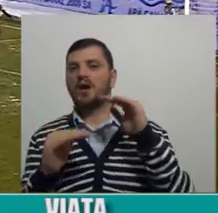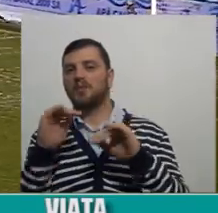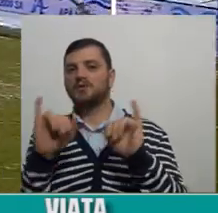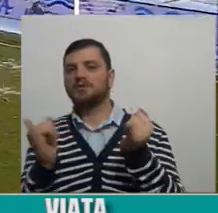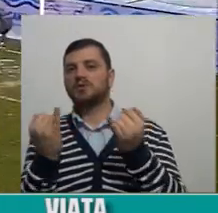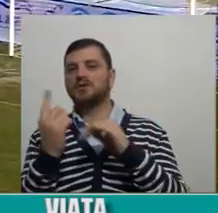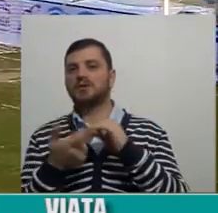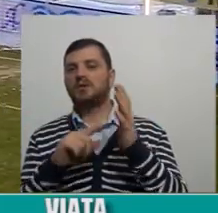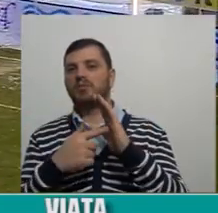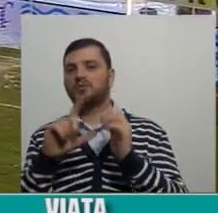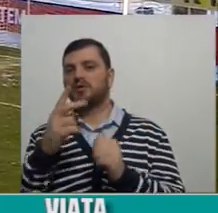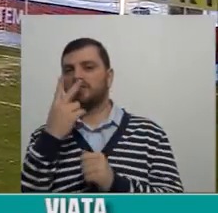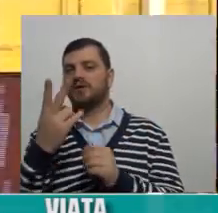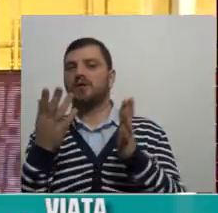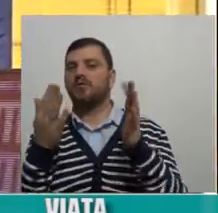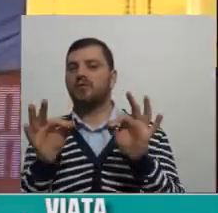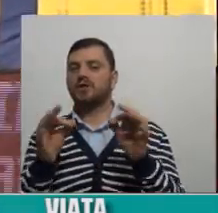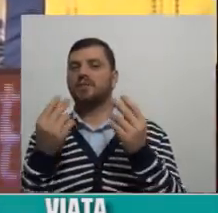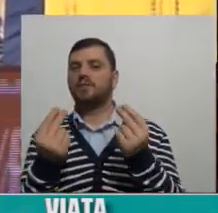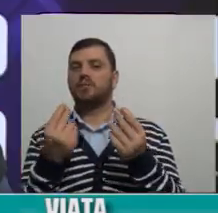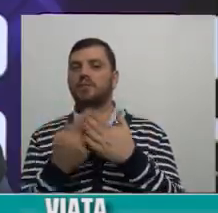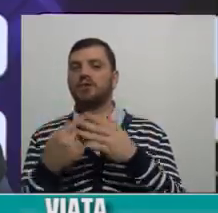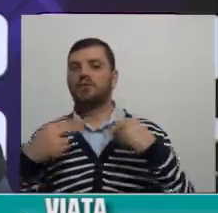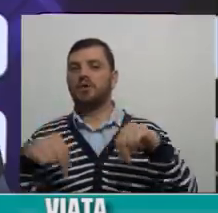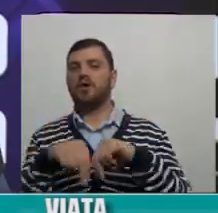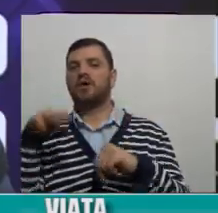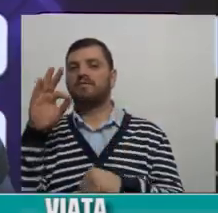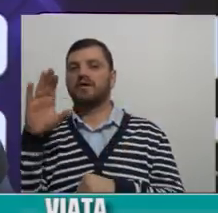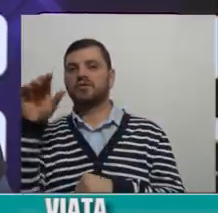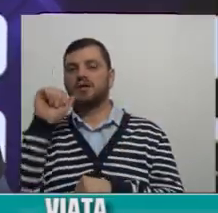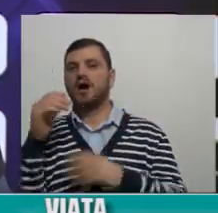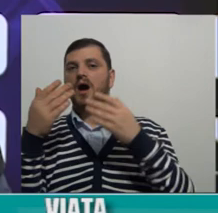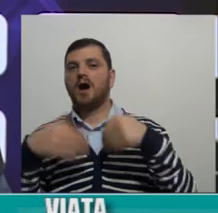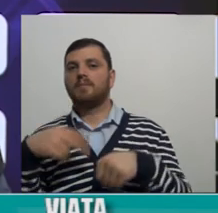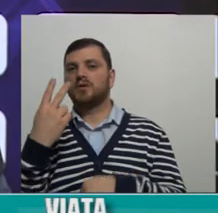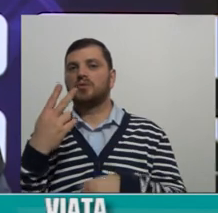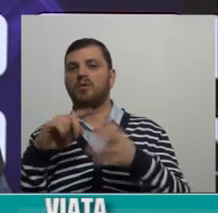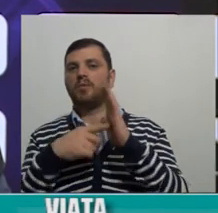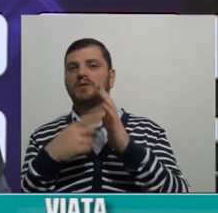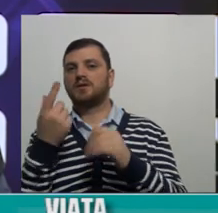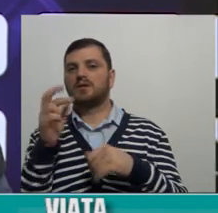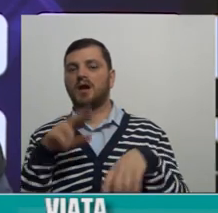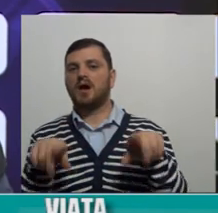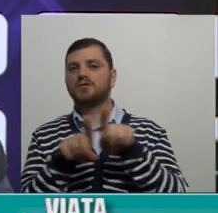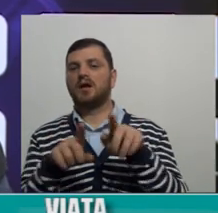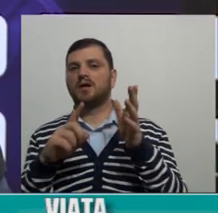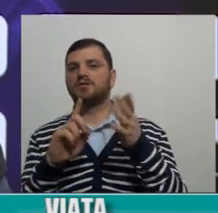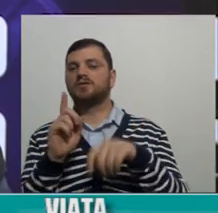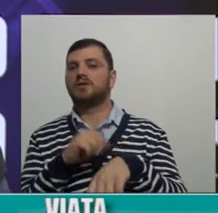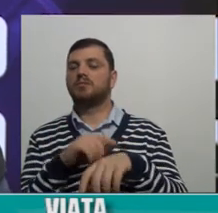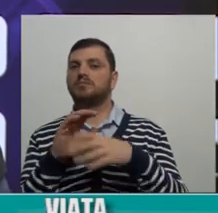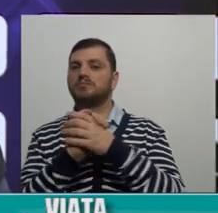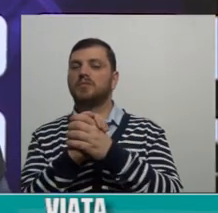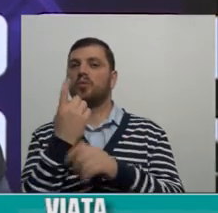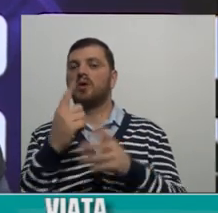dar raportul de situații din punctul meu de vedere a fost în favoarea noastră. Consider că am pierdut două puncte, dar în același timp